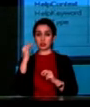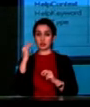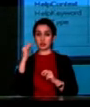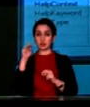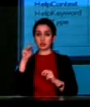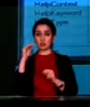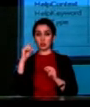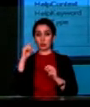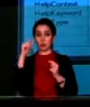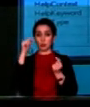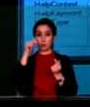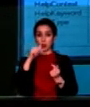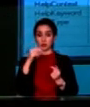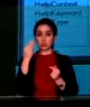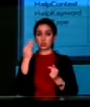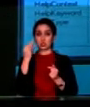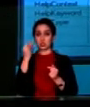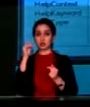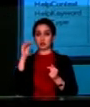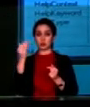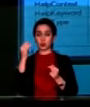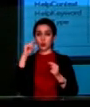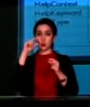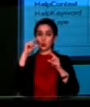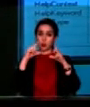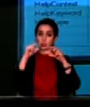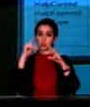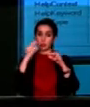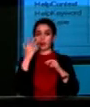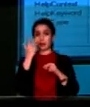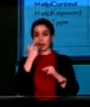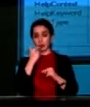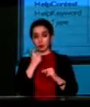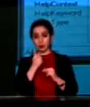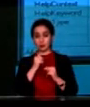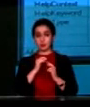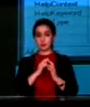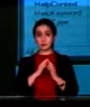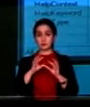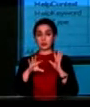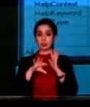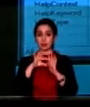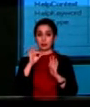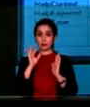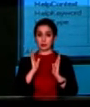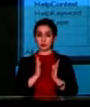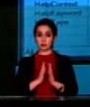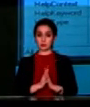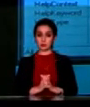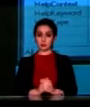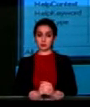moslaymiz. Shrift turini, uning o'lchami, rangi tanlanadi